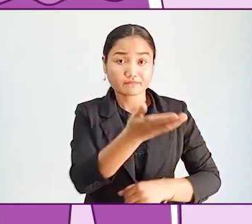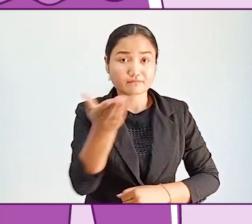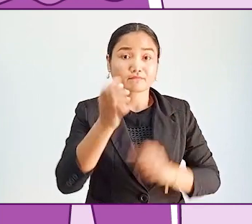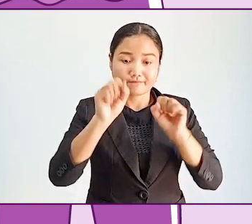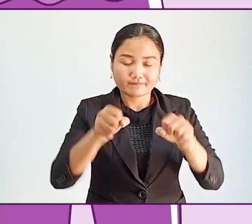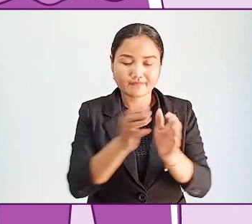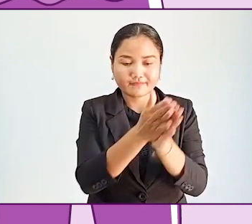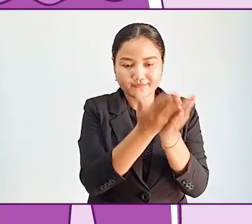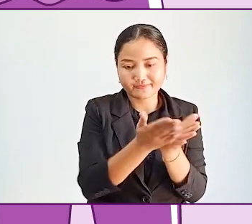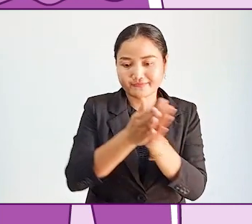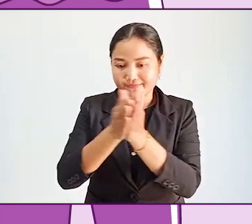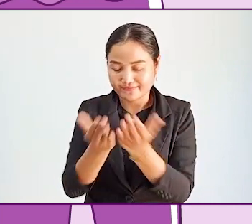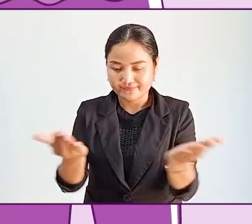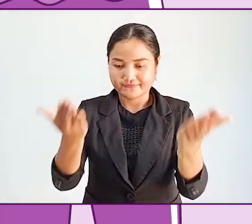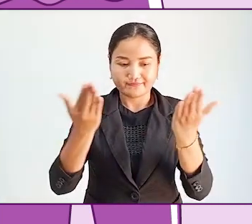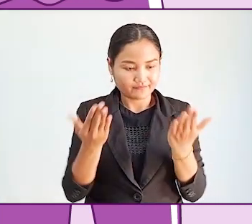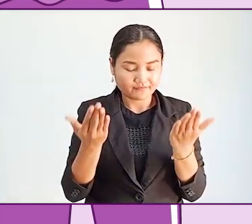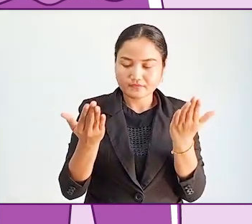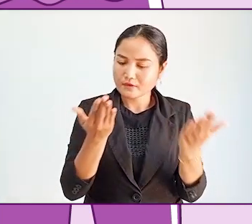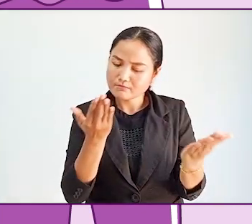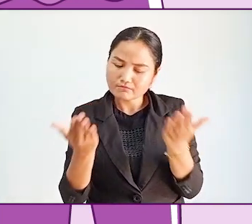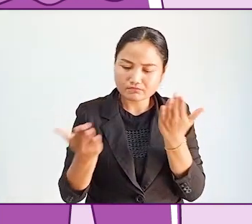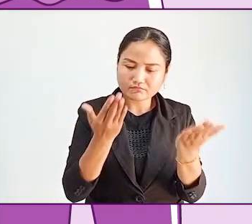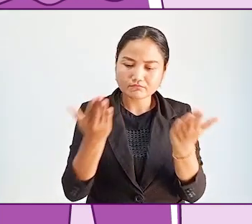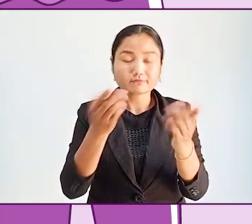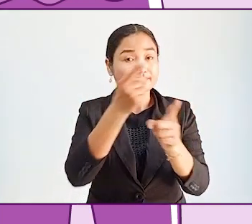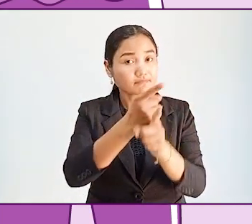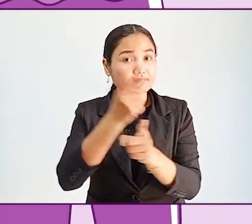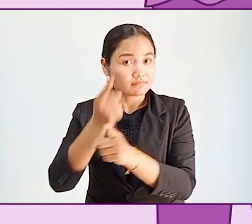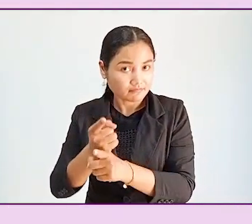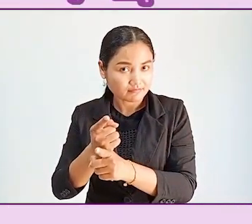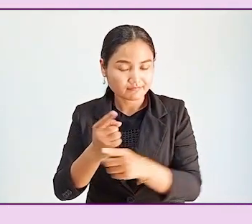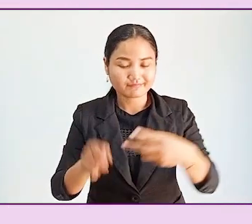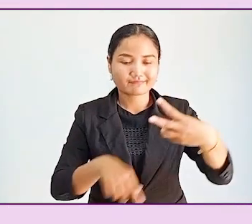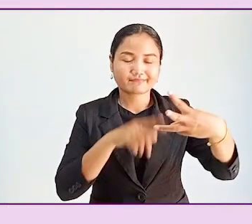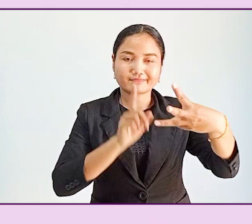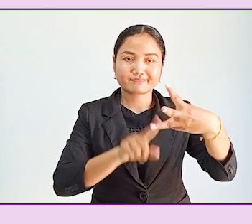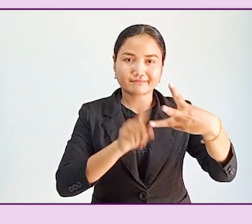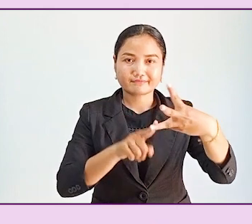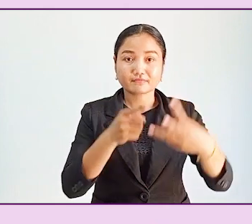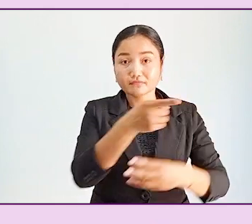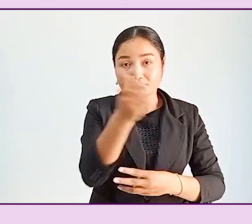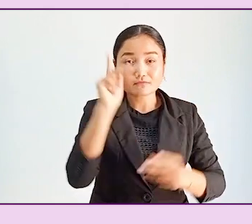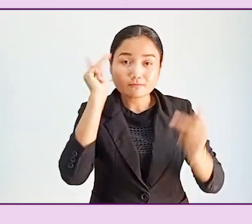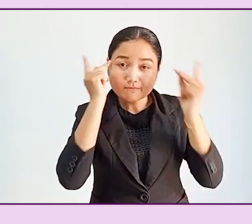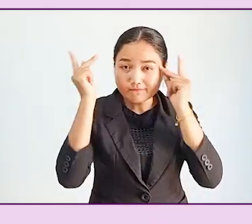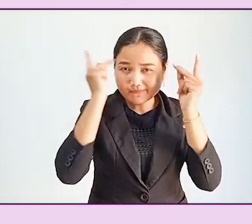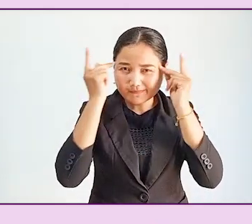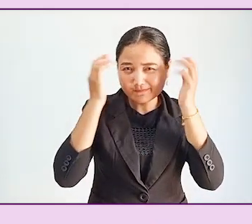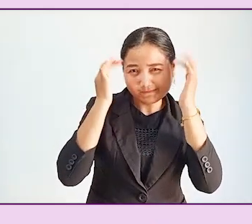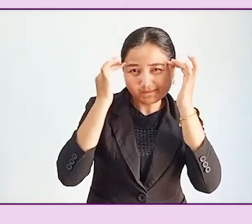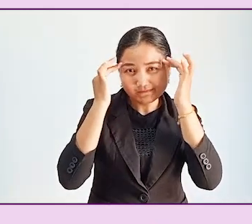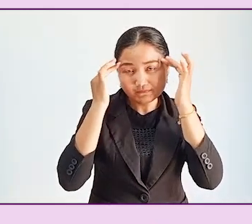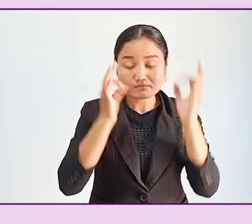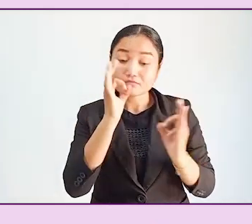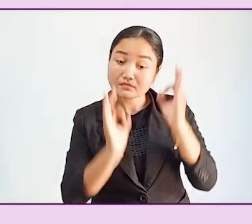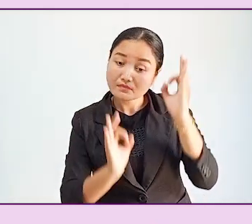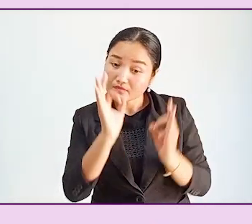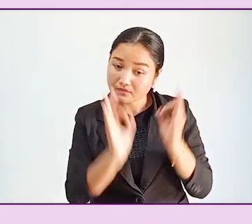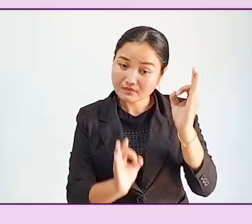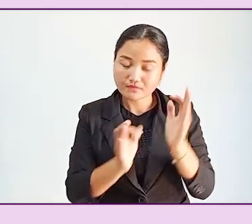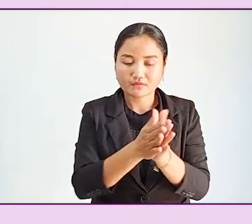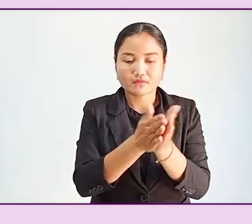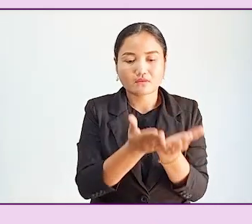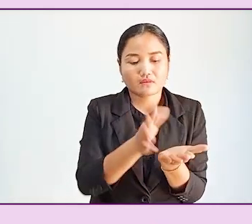cô thật thua ca tu tuột bằng thaym tiền, làm bấy tiếng tuột. Bấy, thua ca bị phía chi vật cam nẹ. Các bên nè